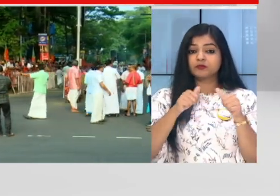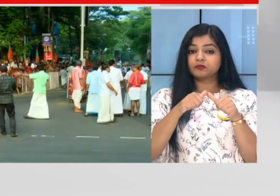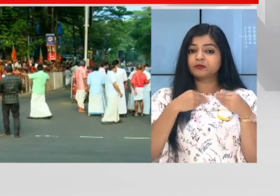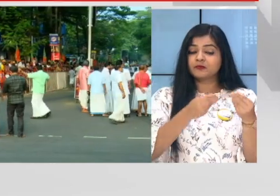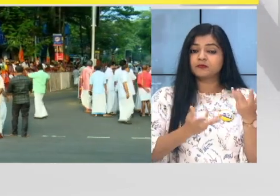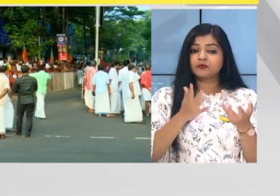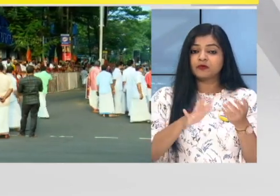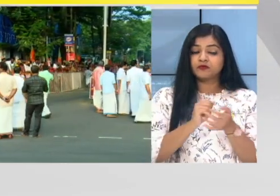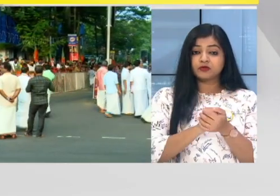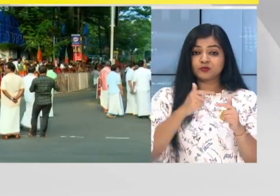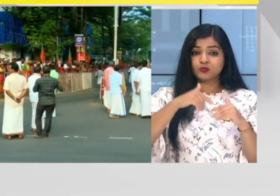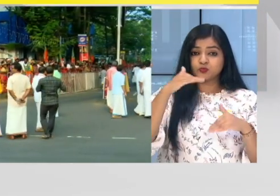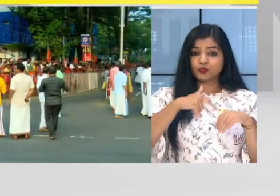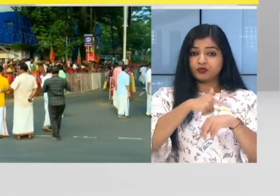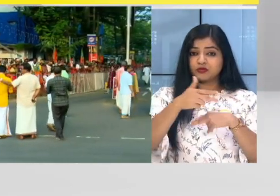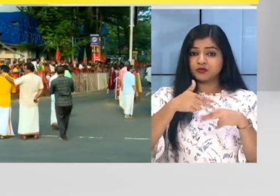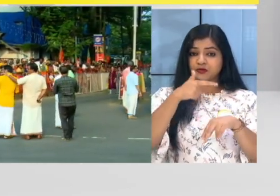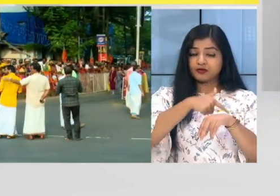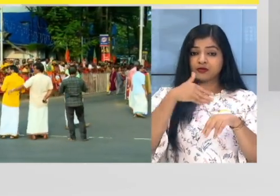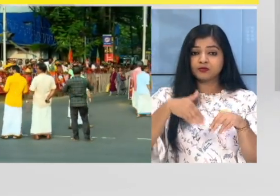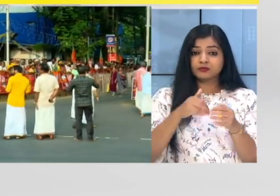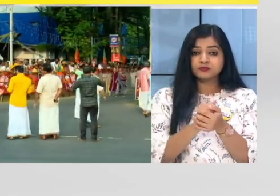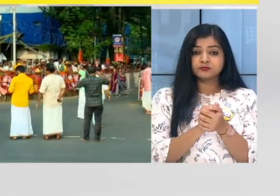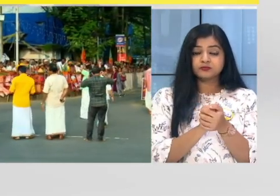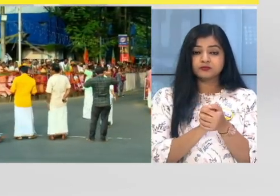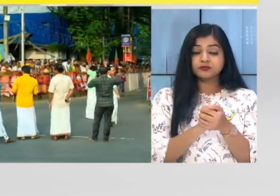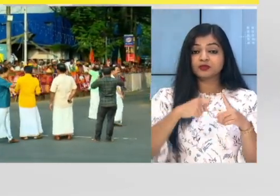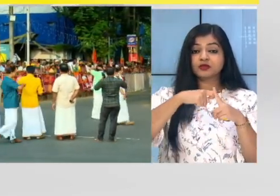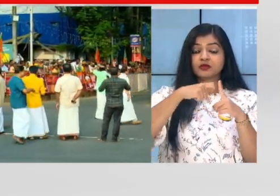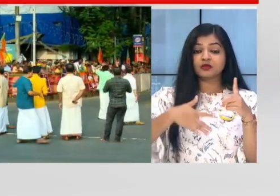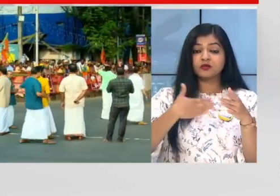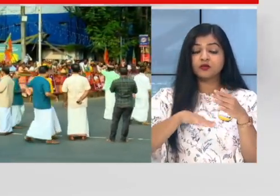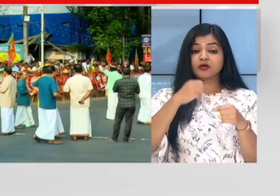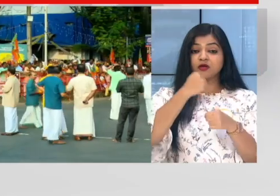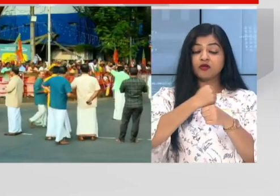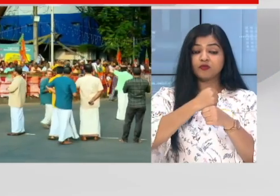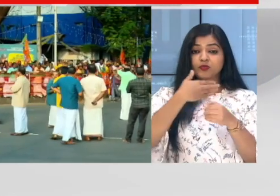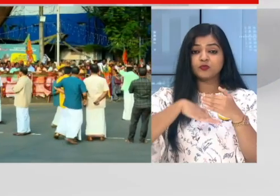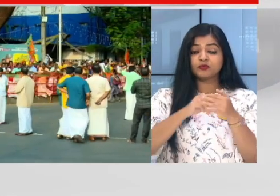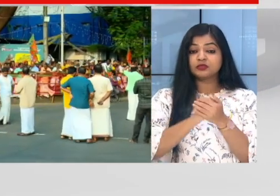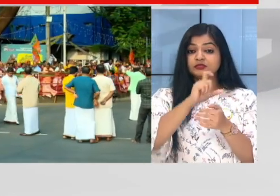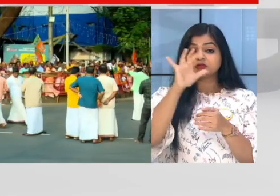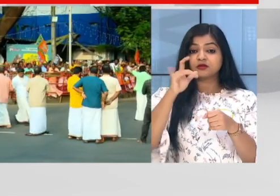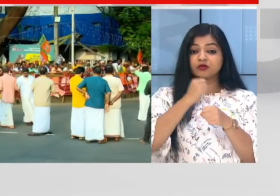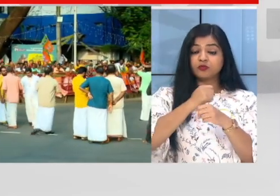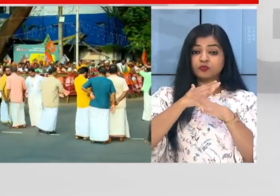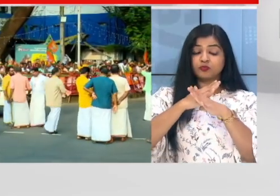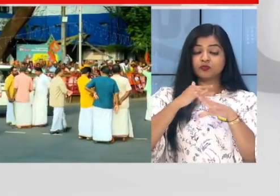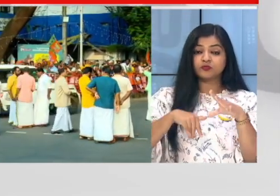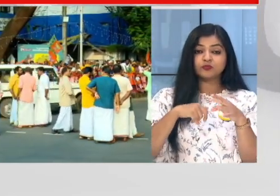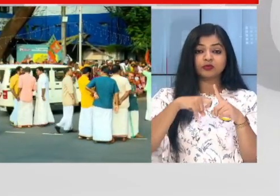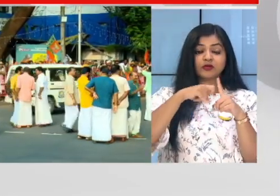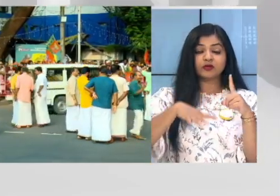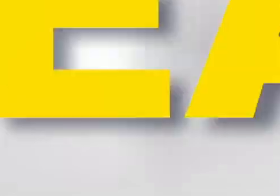തെരഞ്ഞെടുപ്പ് കാലം കൂടി ആയതുകൊണ്ട് അതിന്റെ ഒരു പശ്ചാത്തലത്തിൽ കേരളത്തിൽ സർക്കാർ തലത്തിൽ ഇപ്പോൾ കേന്ദ്ര സർക്കാരിനെതിരെ കേരളം സുപ്രീം